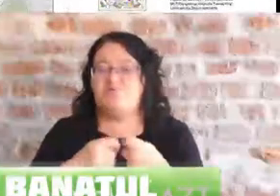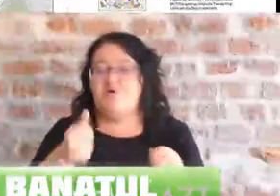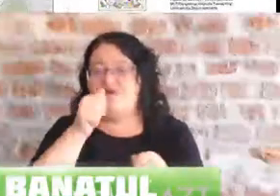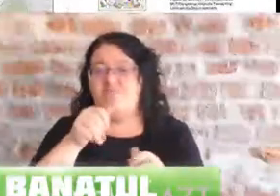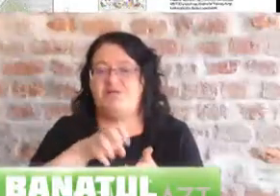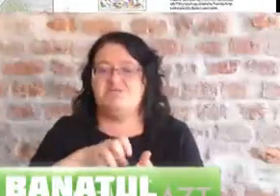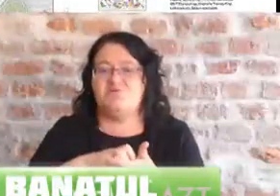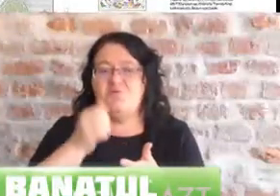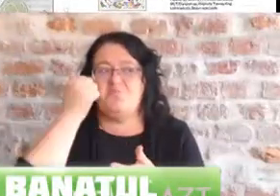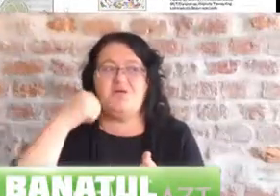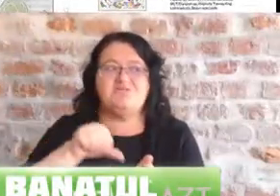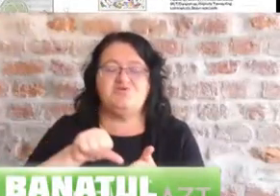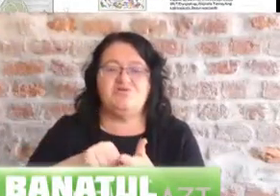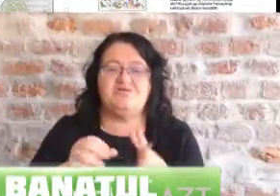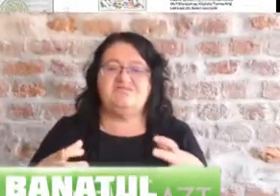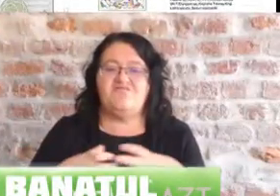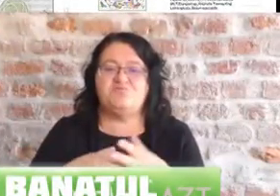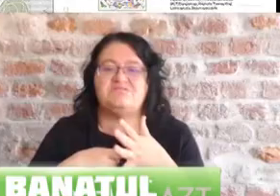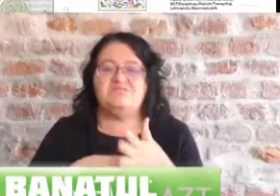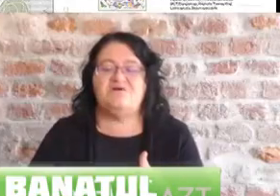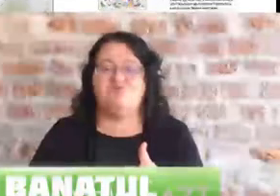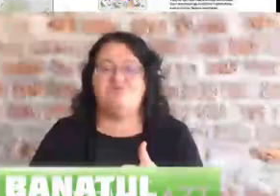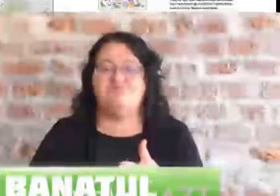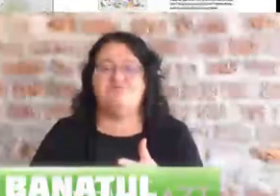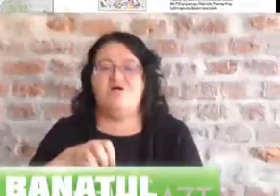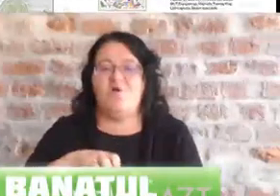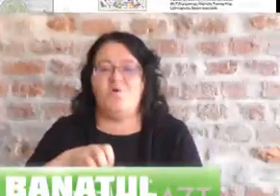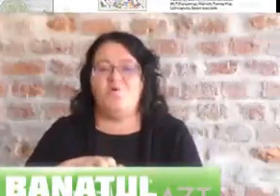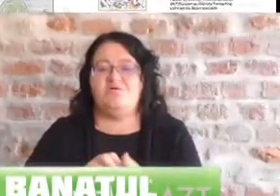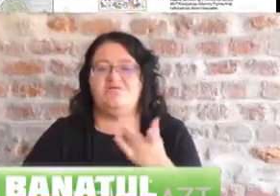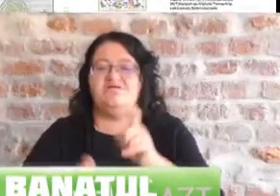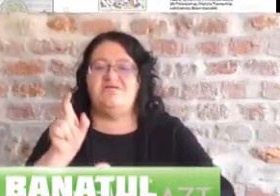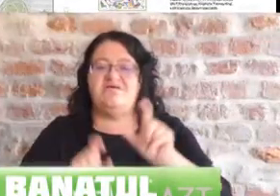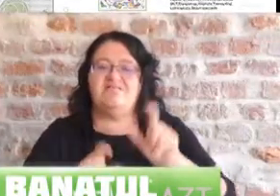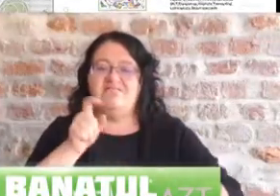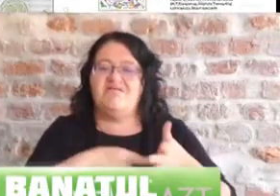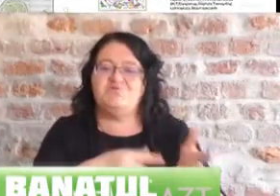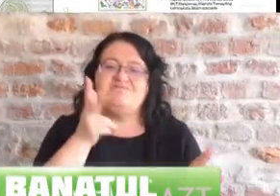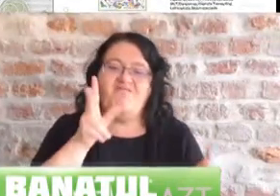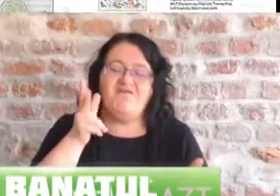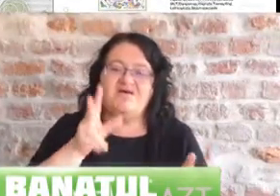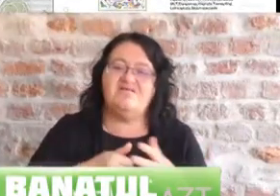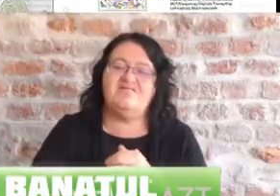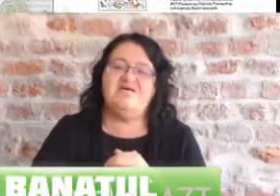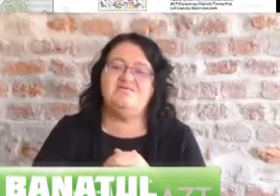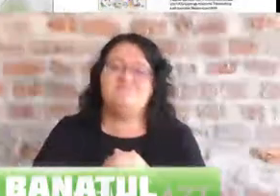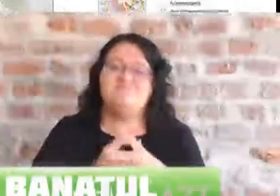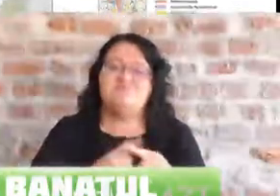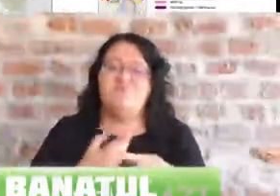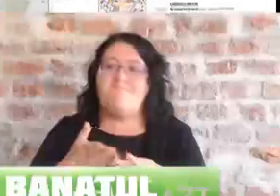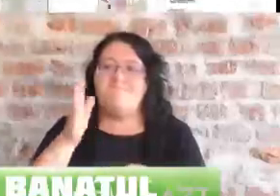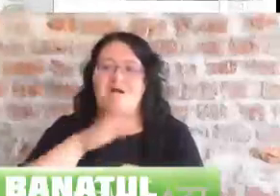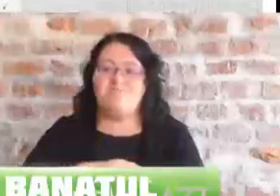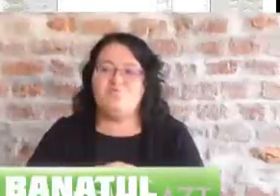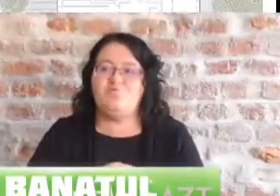apele de pe zona pieței Victoriei se vor strânge în acest rain garden, de fapt, care este grădina aceasta verde. Și mai mult